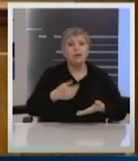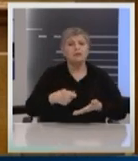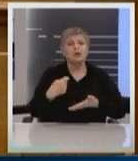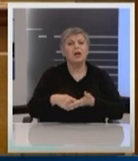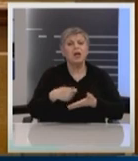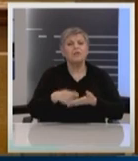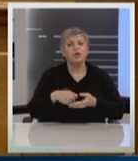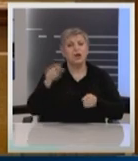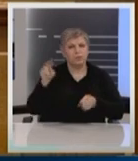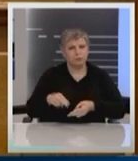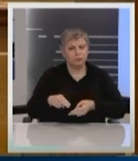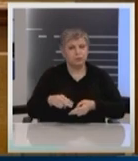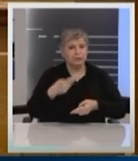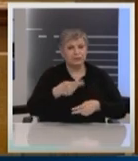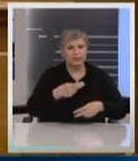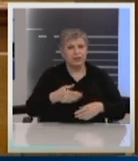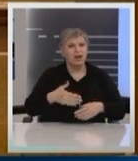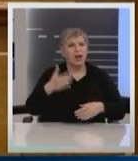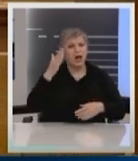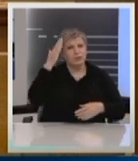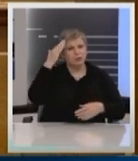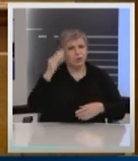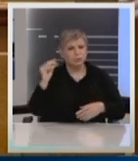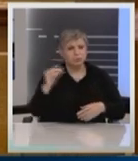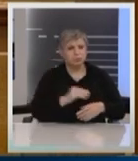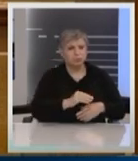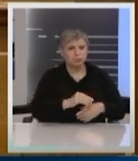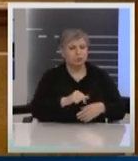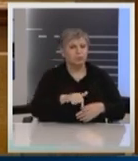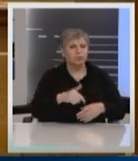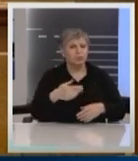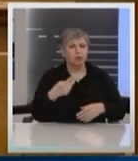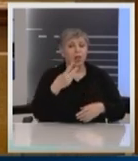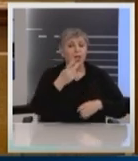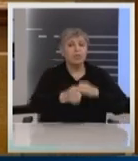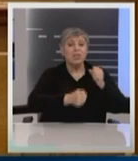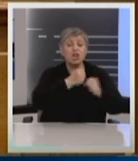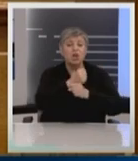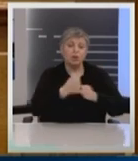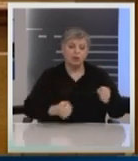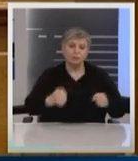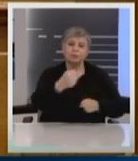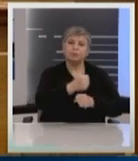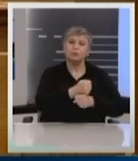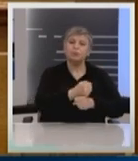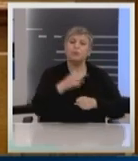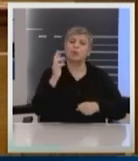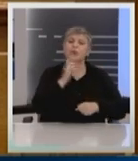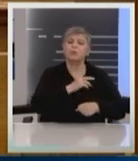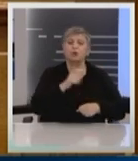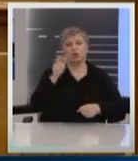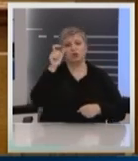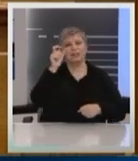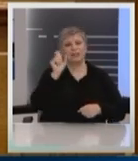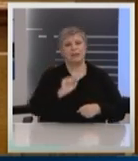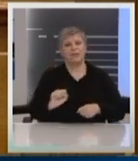τι τρόπο? Θα φέρετε επενδύσεις? Ποιες επενδύσεις φέρατε στη διετία Σαμαρά? Ποιες επενδύσεις φέρατε?